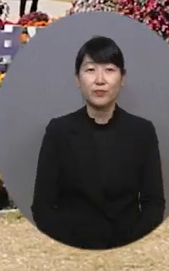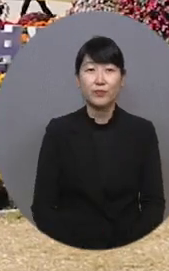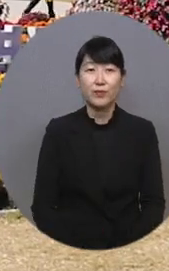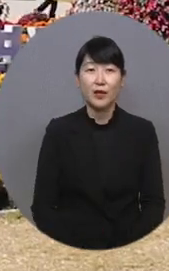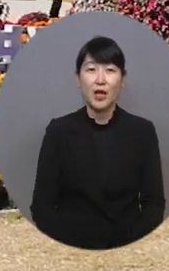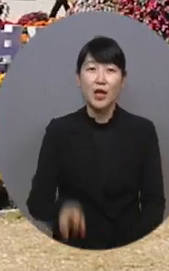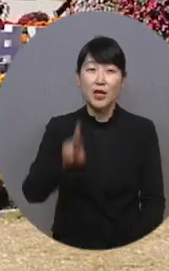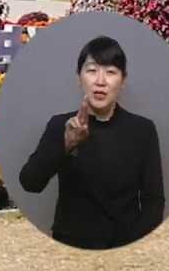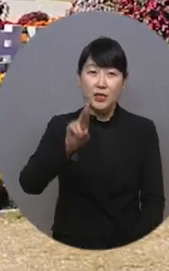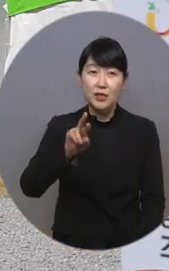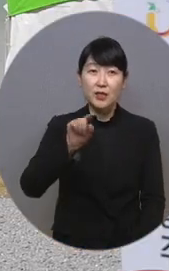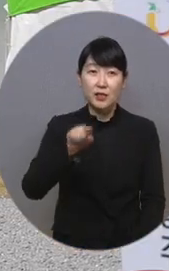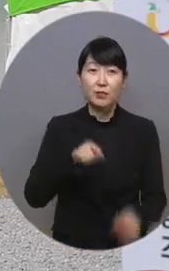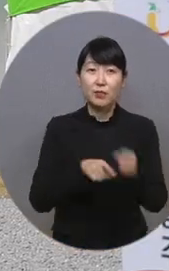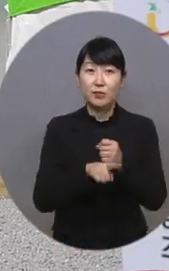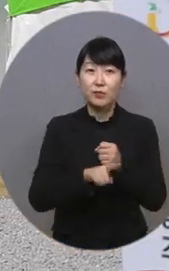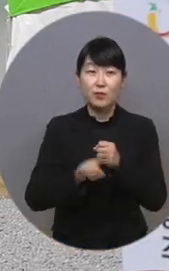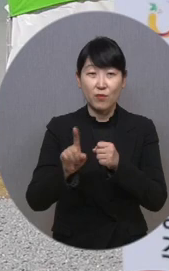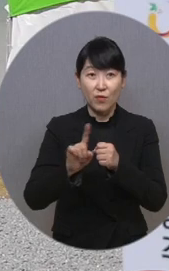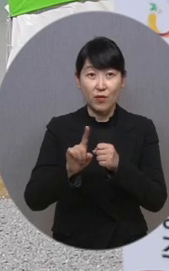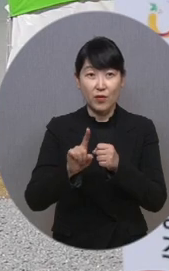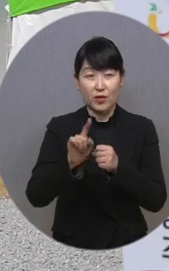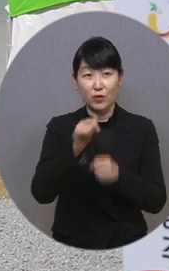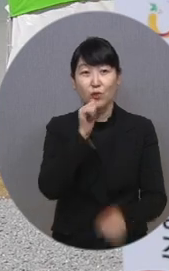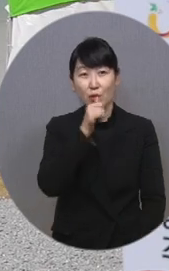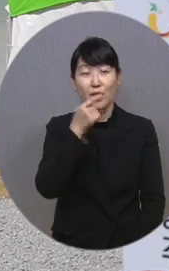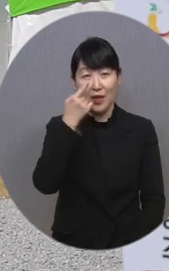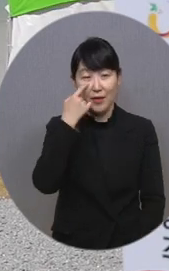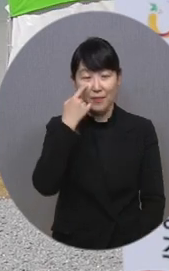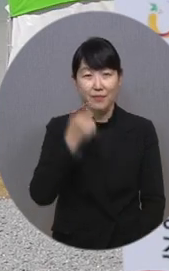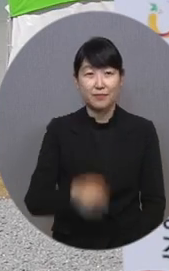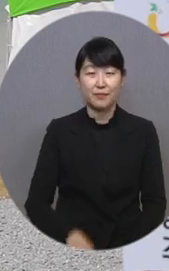인삼엑스포가 어떤 엑스포인지 소개를 한번 들어볼까요?